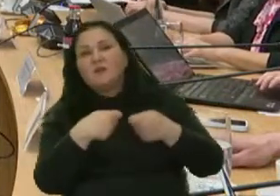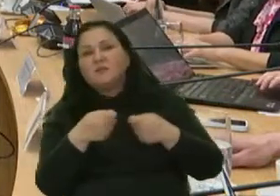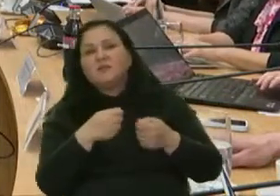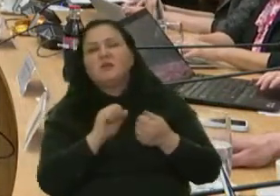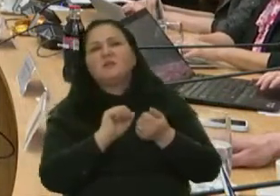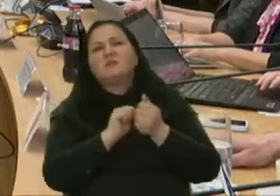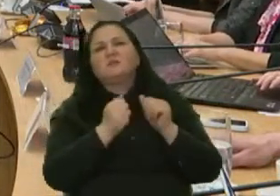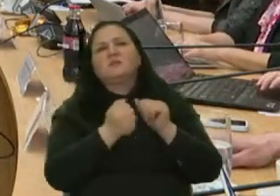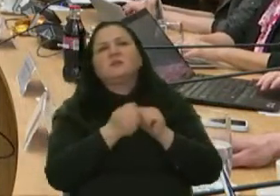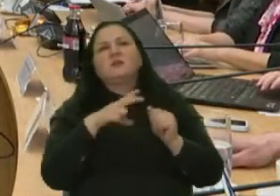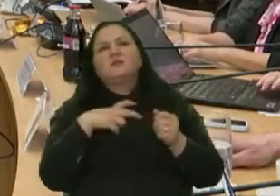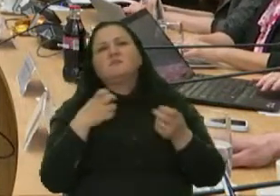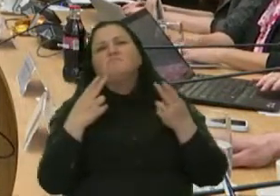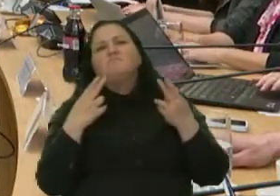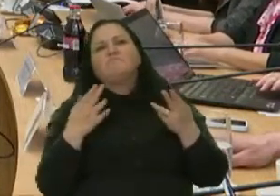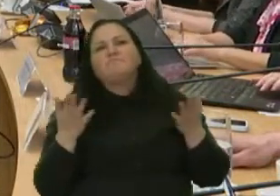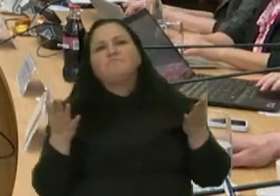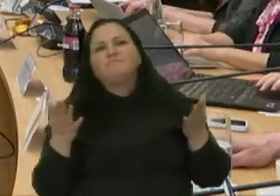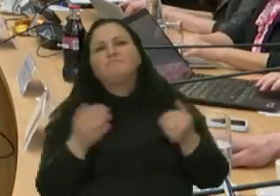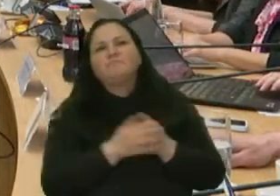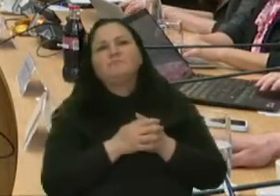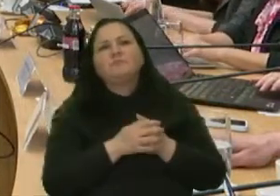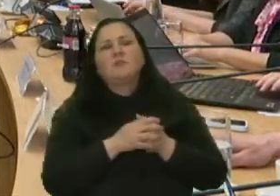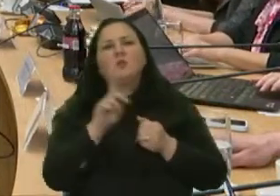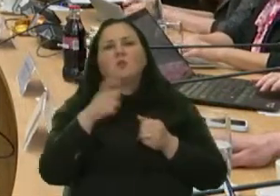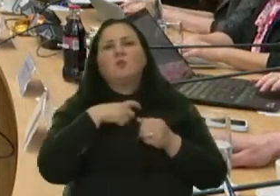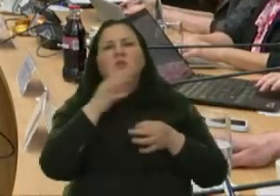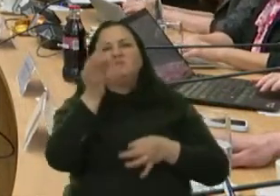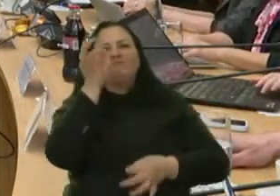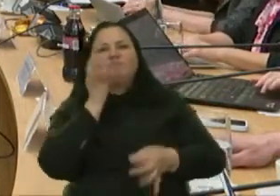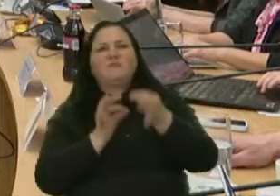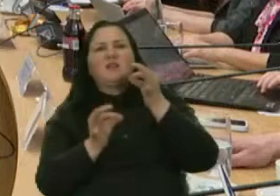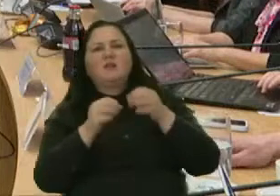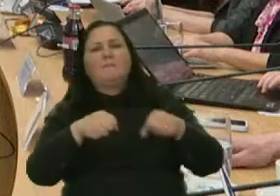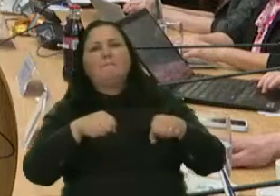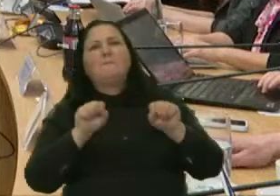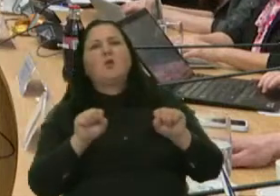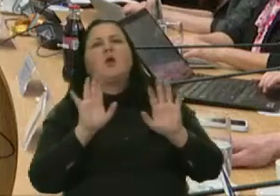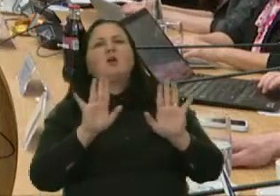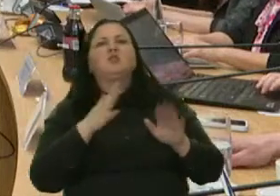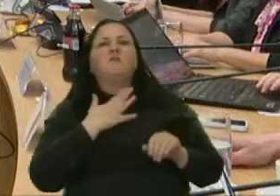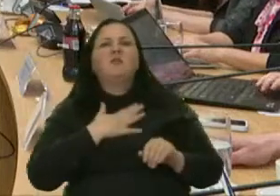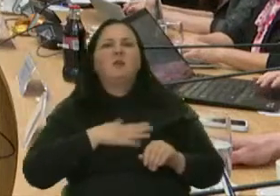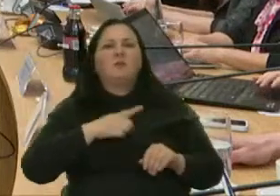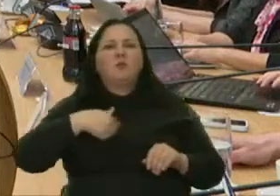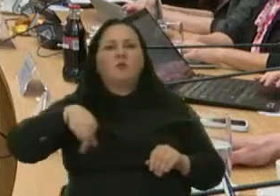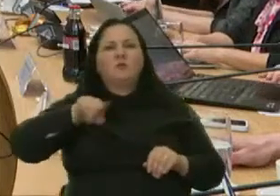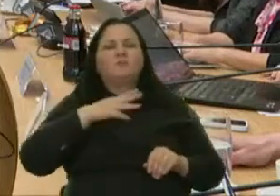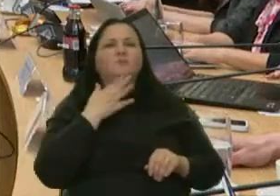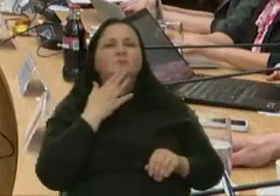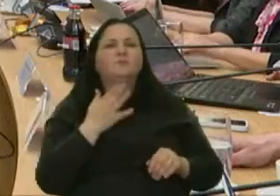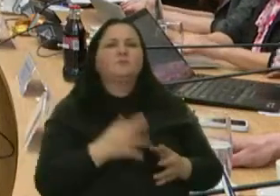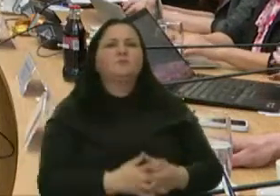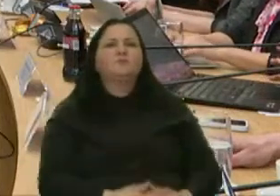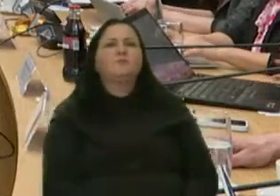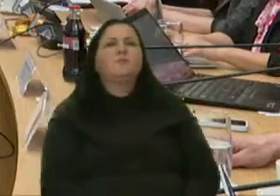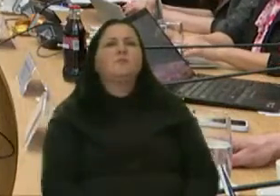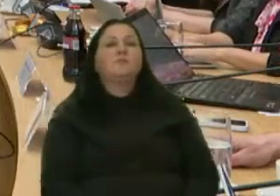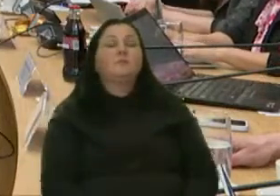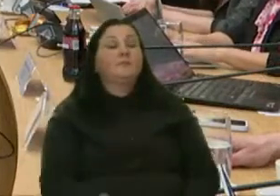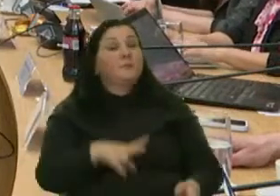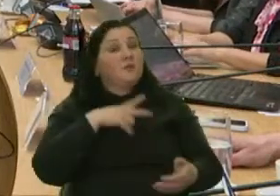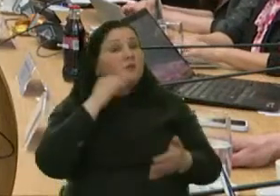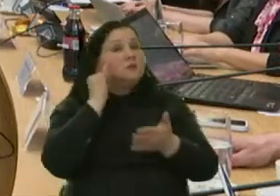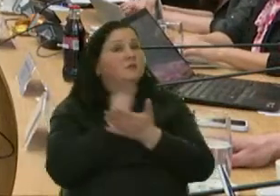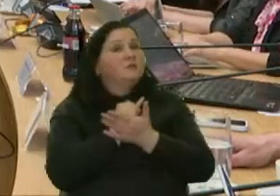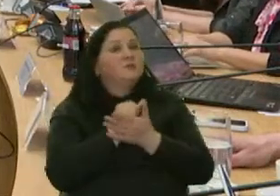premiun Nici asta nu știm nu le putem transfera în proprietate că așa vrem noi Mulțumesc este adevărat